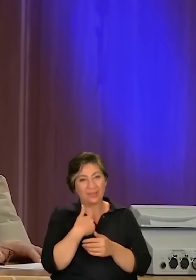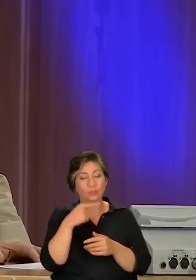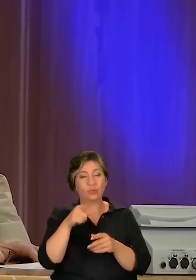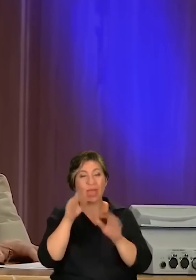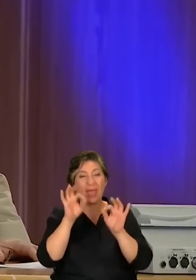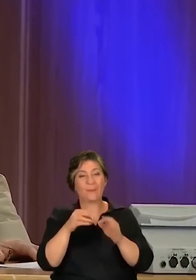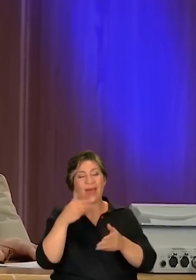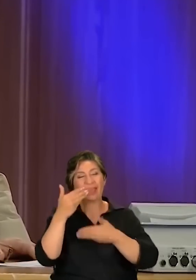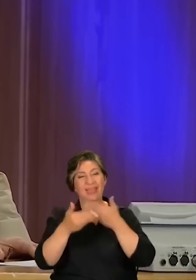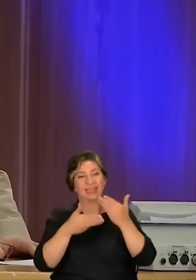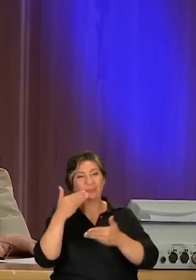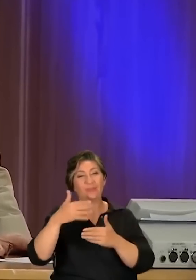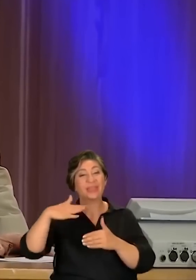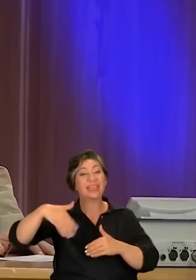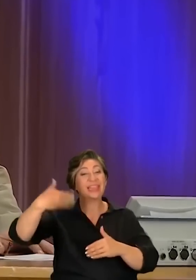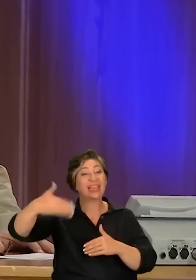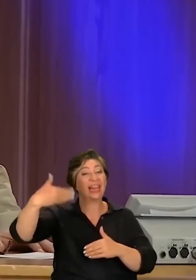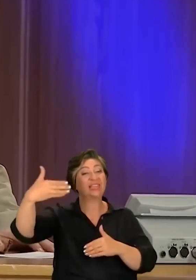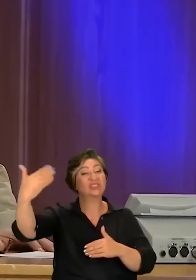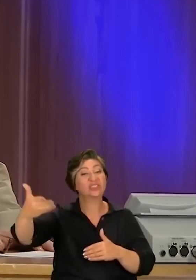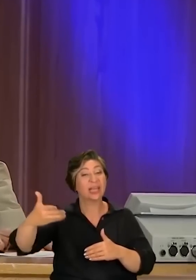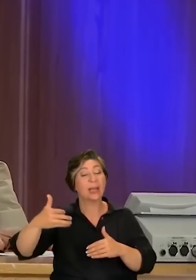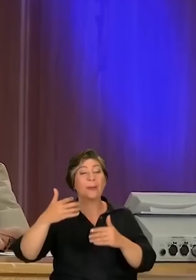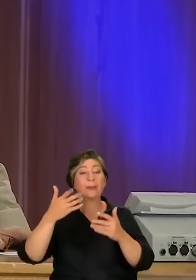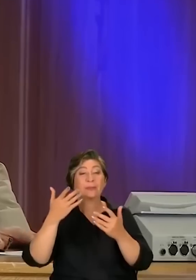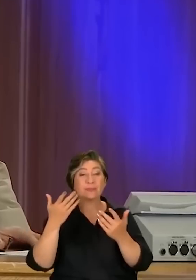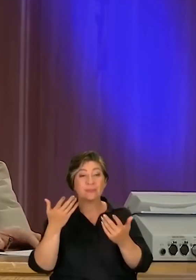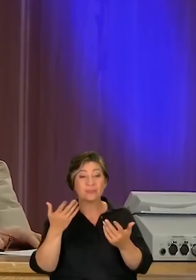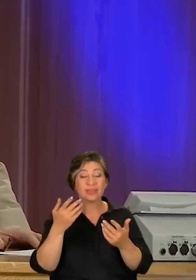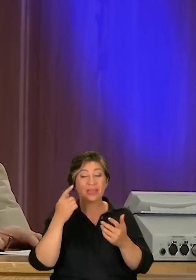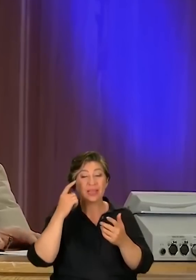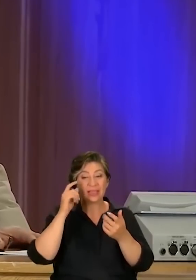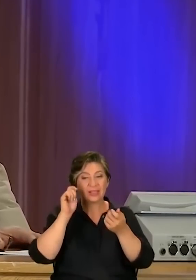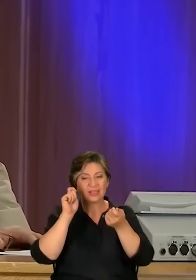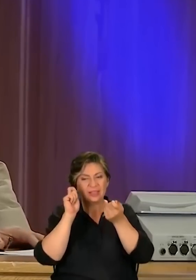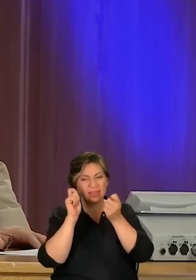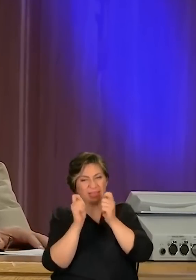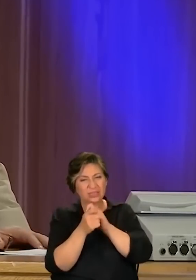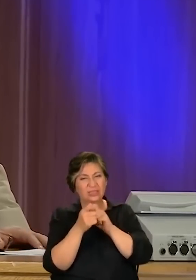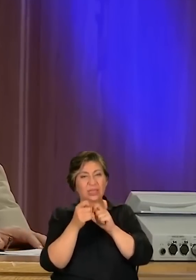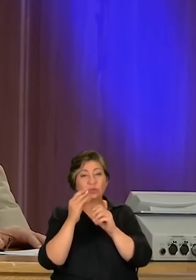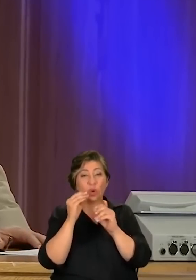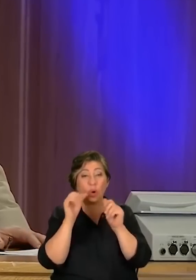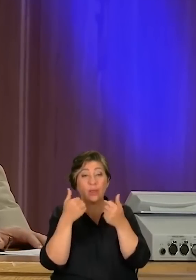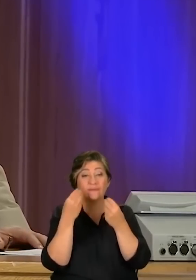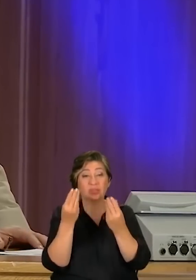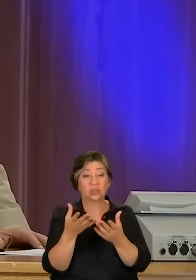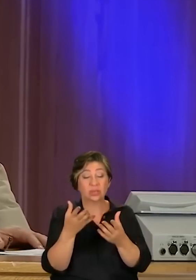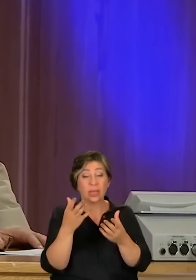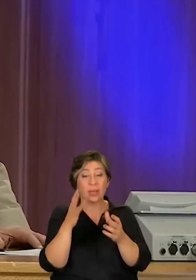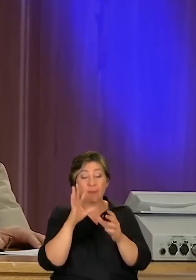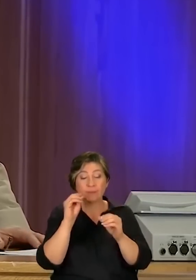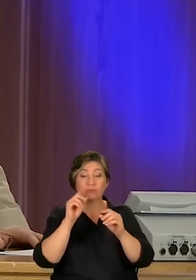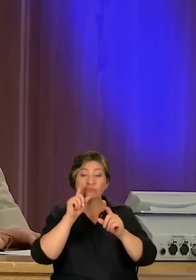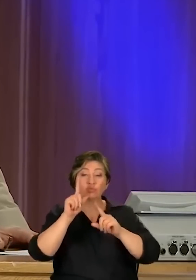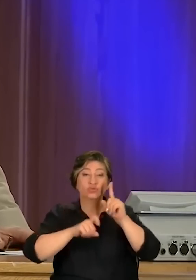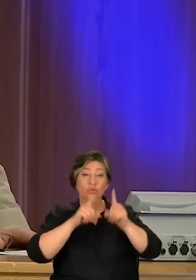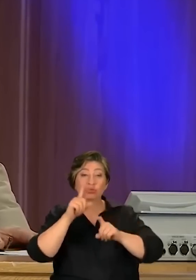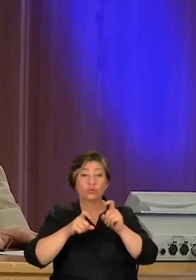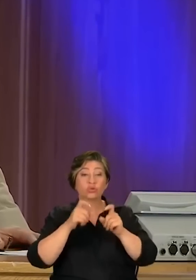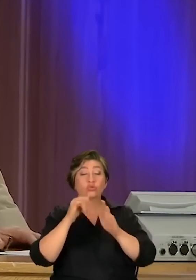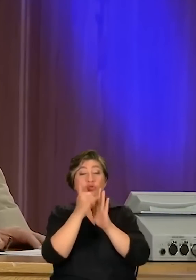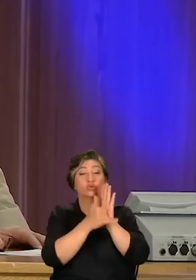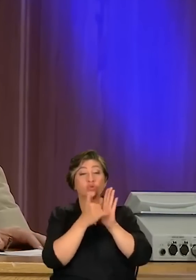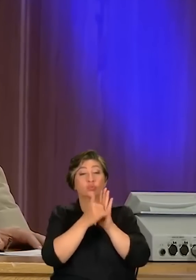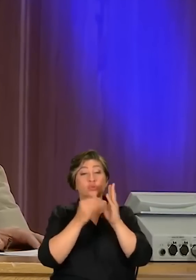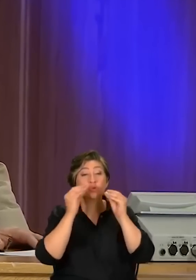bunu hep anlattım. Gelecek nesiller malumata, enformasyona çok önem verecekler. Herkes malumat furuş olacak dedim.